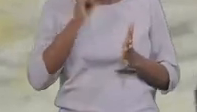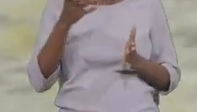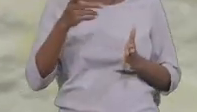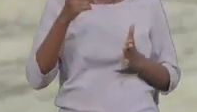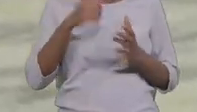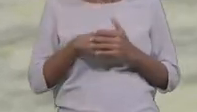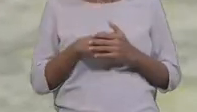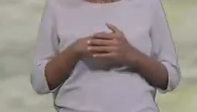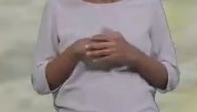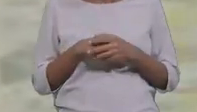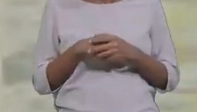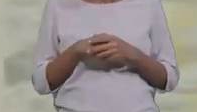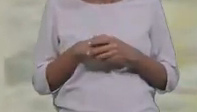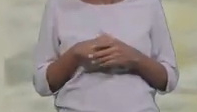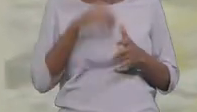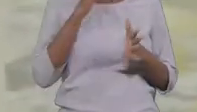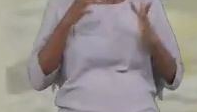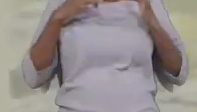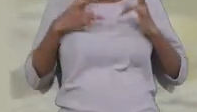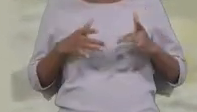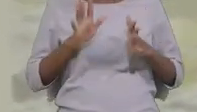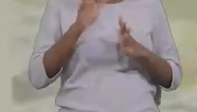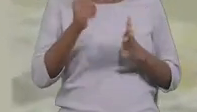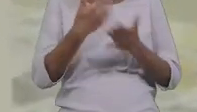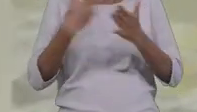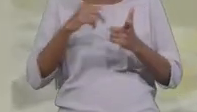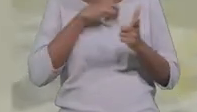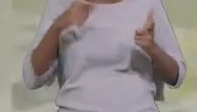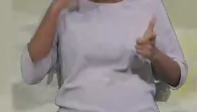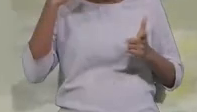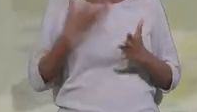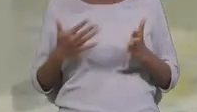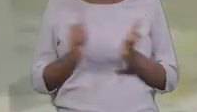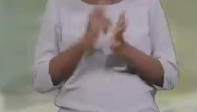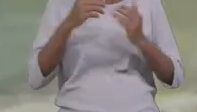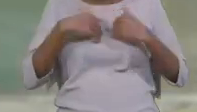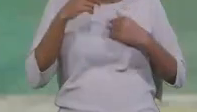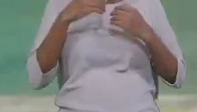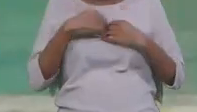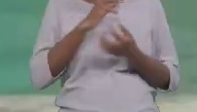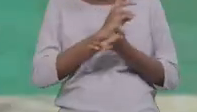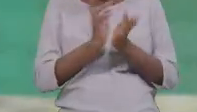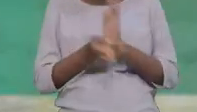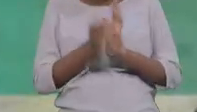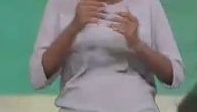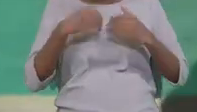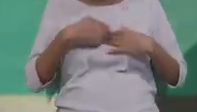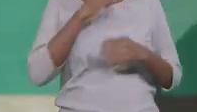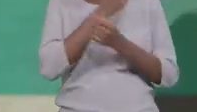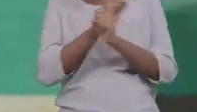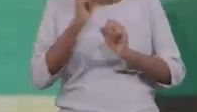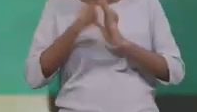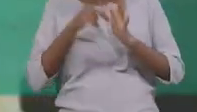pas l'humilité, c'est l'humiliation. Tu t'humilies devant le Seigneur. Mais les choses que tu as la repentance, tu as